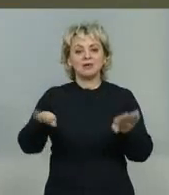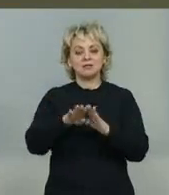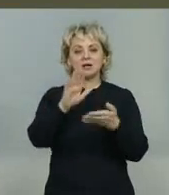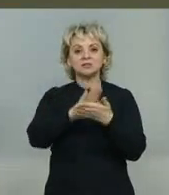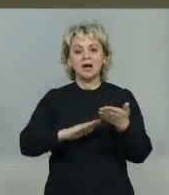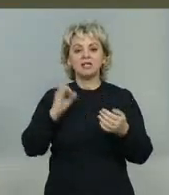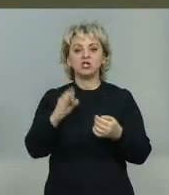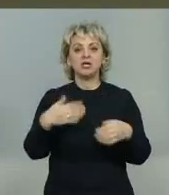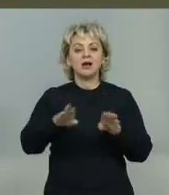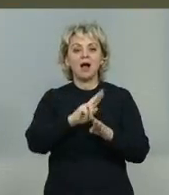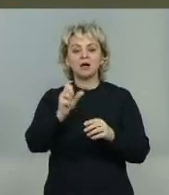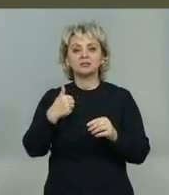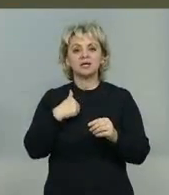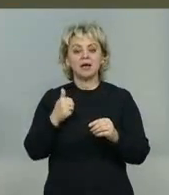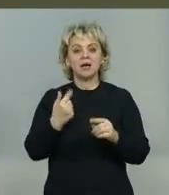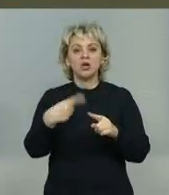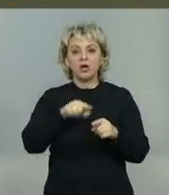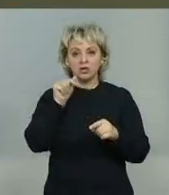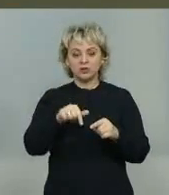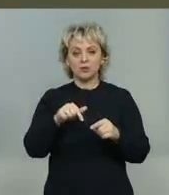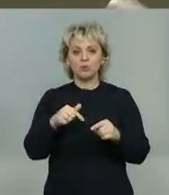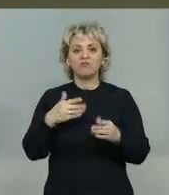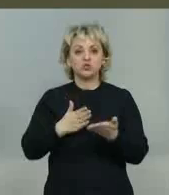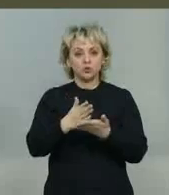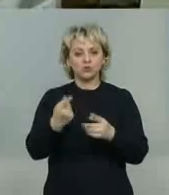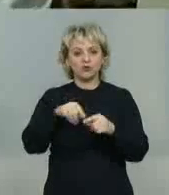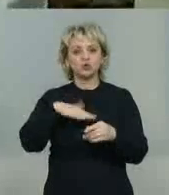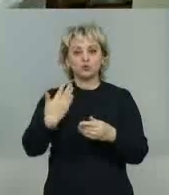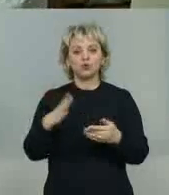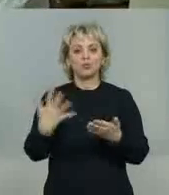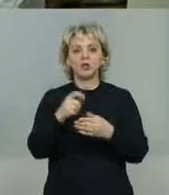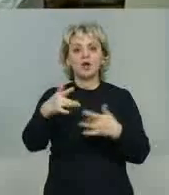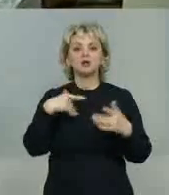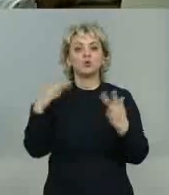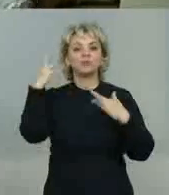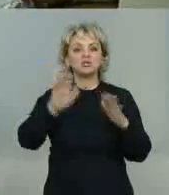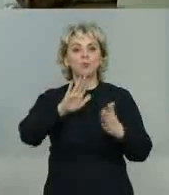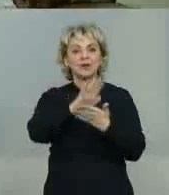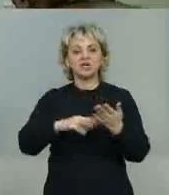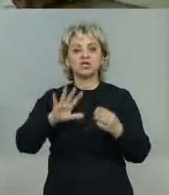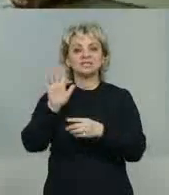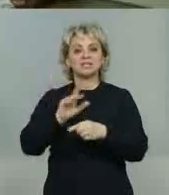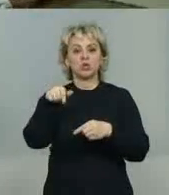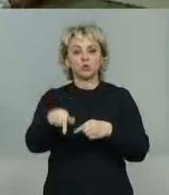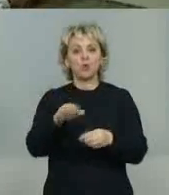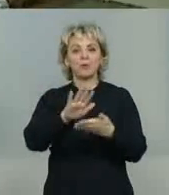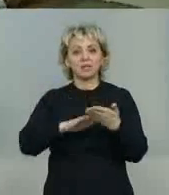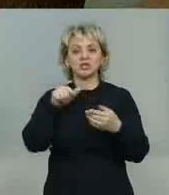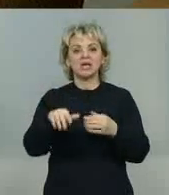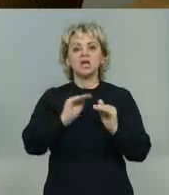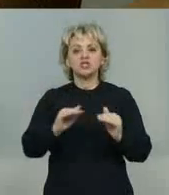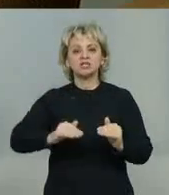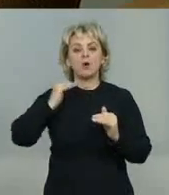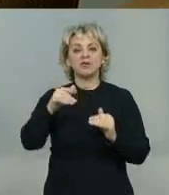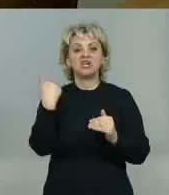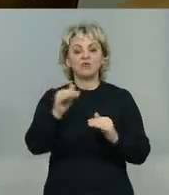далее. И вот как-то я в эту сторону и пошел. Актер мечтает продолжать снимать кино, детское и подростковое.